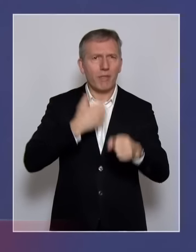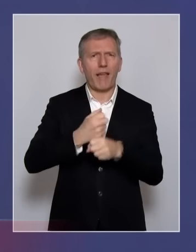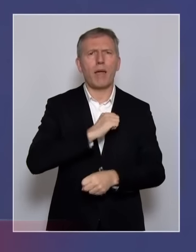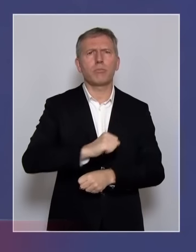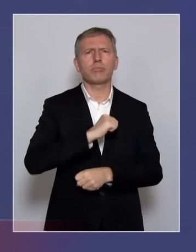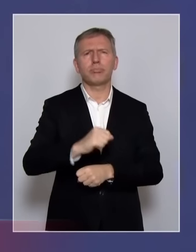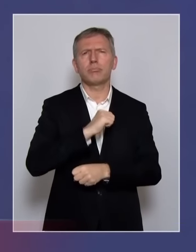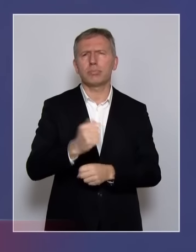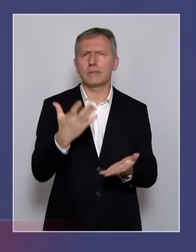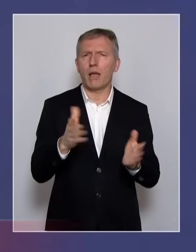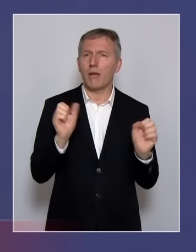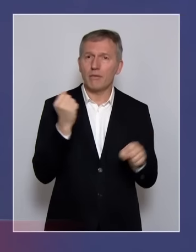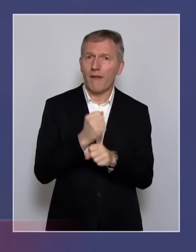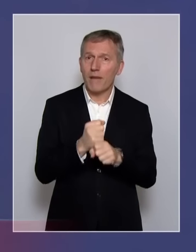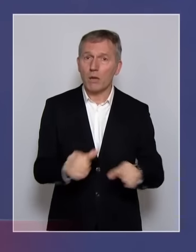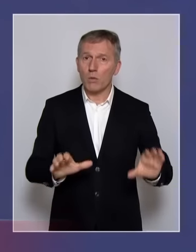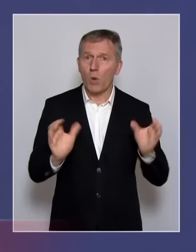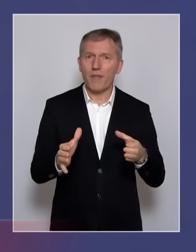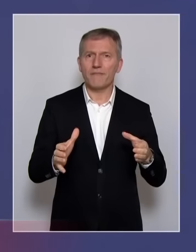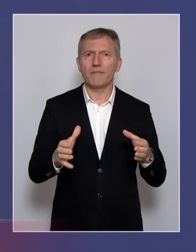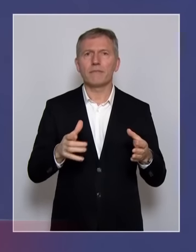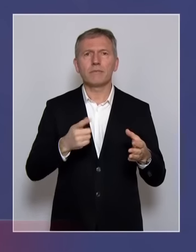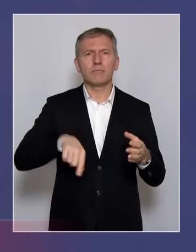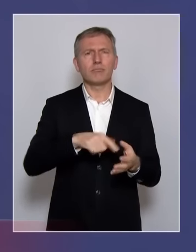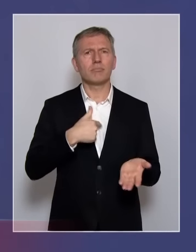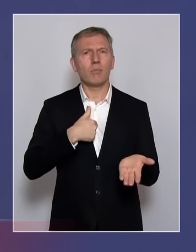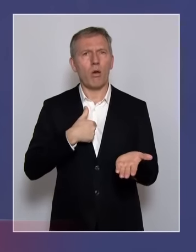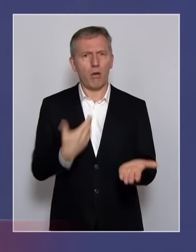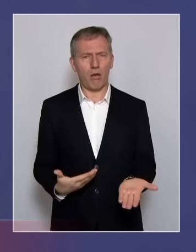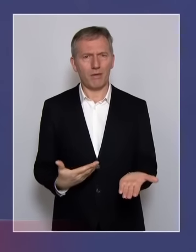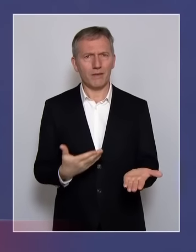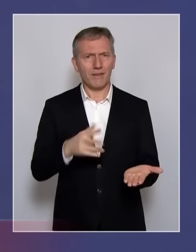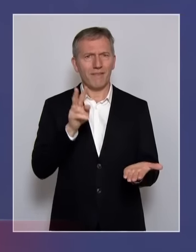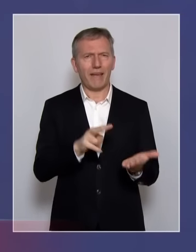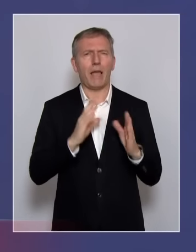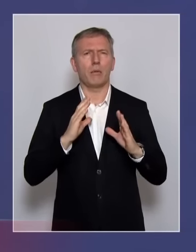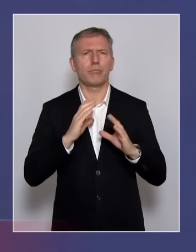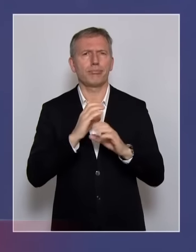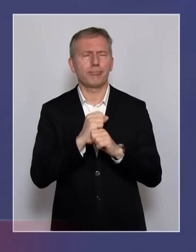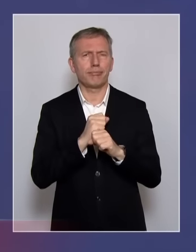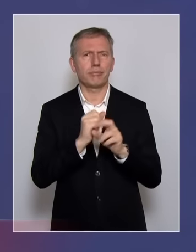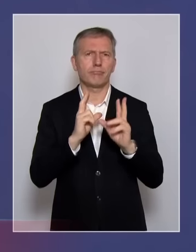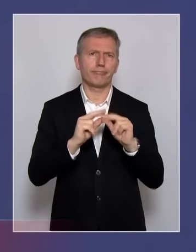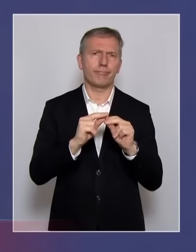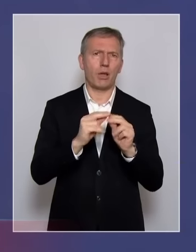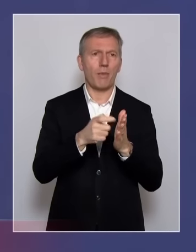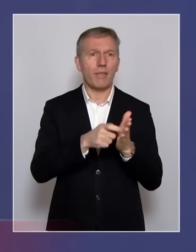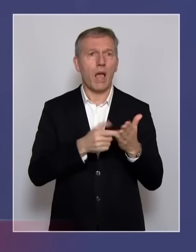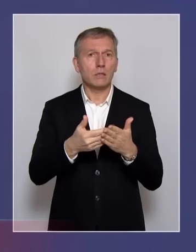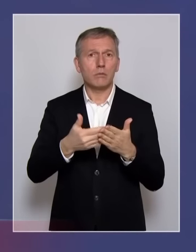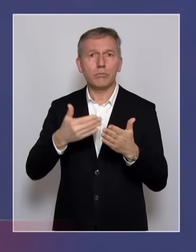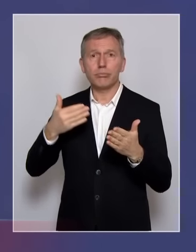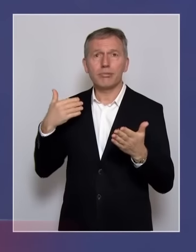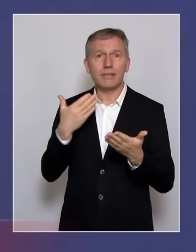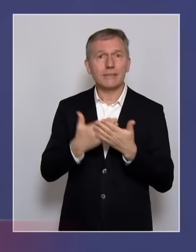C'est un travail collectif que je viens ici de manière très synthétique de retracer, mais qui a fait